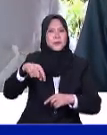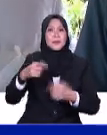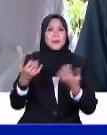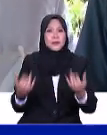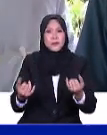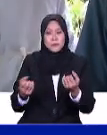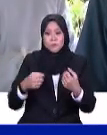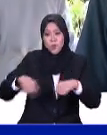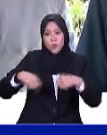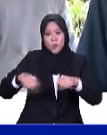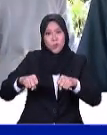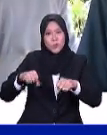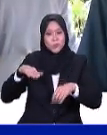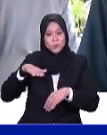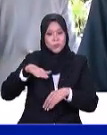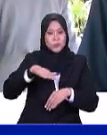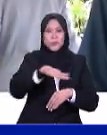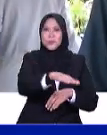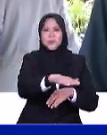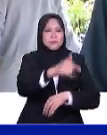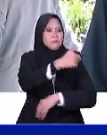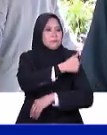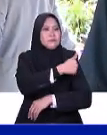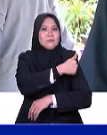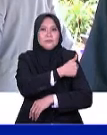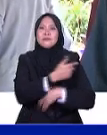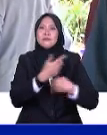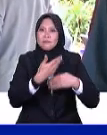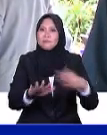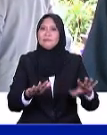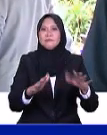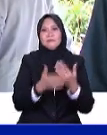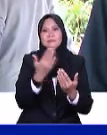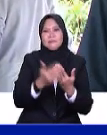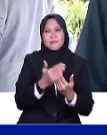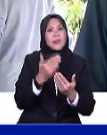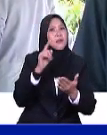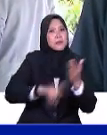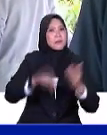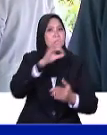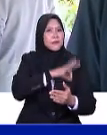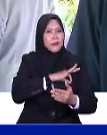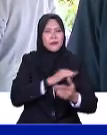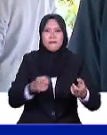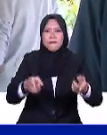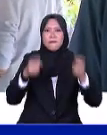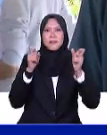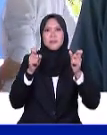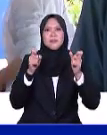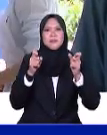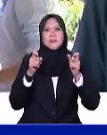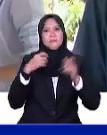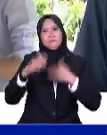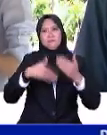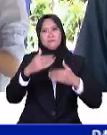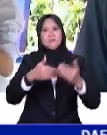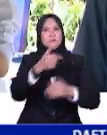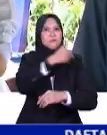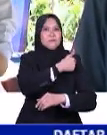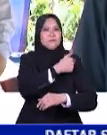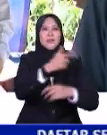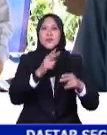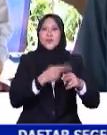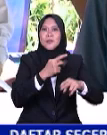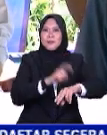through ini di luar saja. Jadi apa kebaikan drive through ini, nombor satunya pantas tuntas dan juga dalam keadaan masa yang